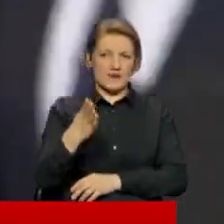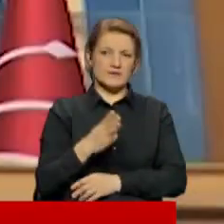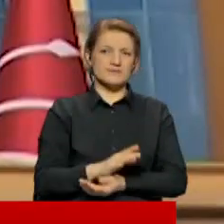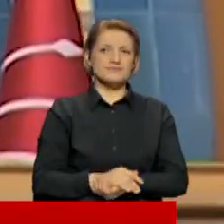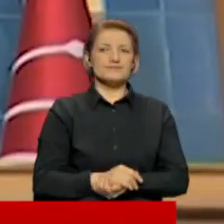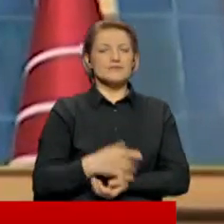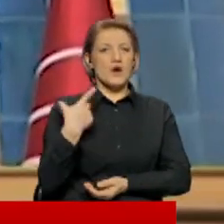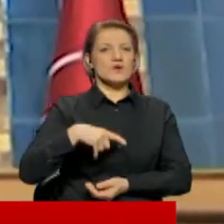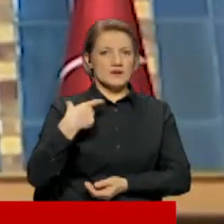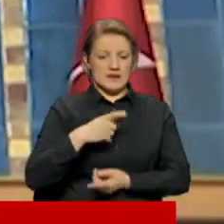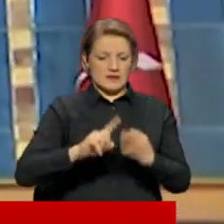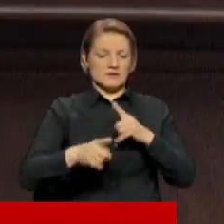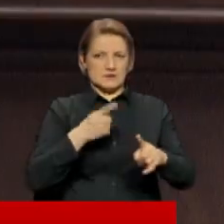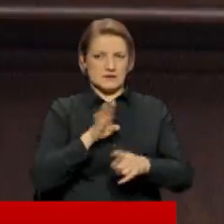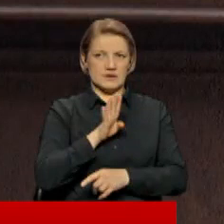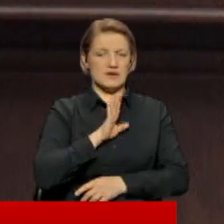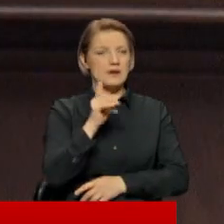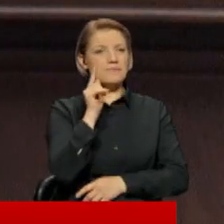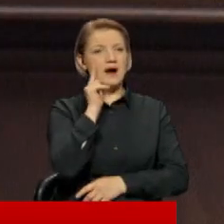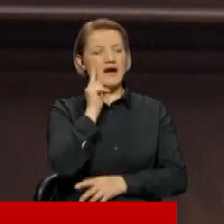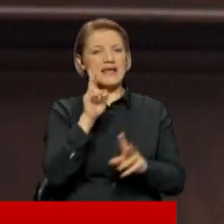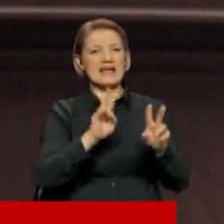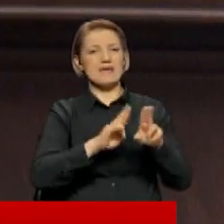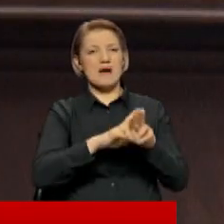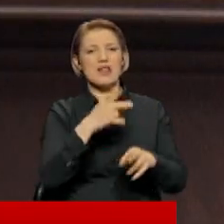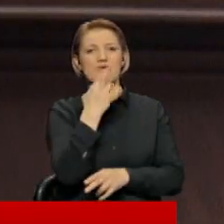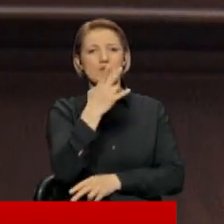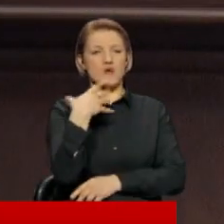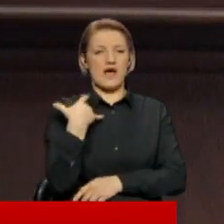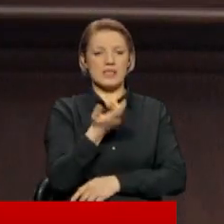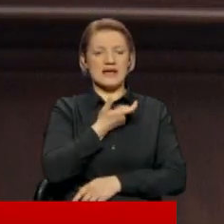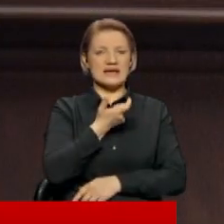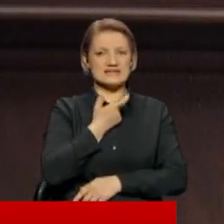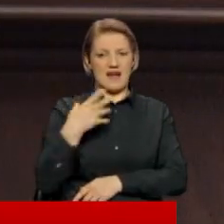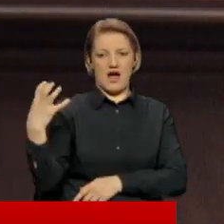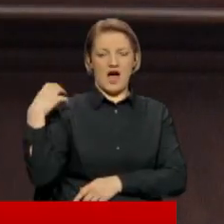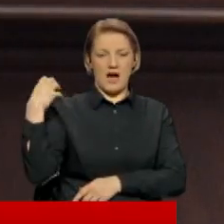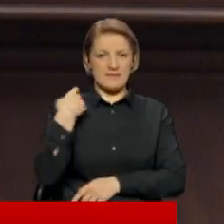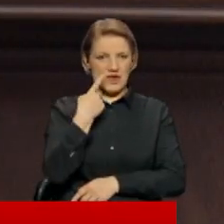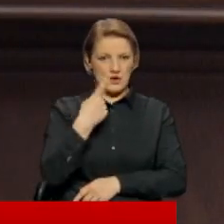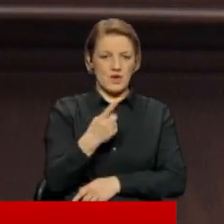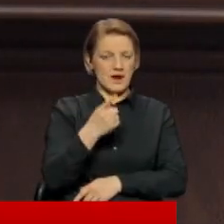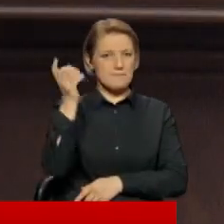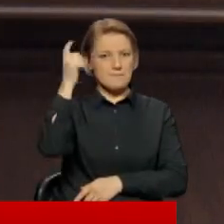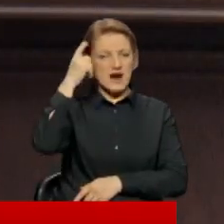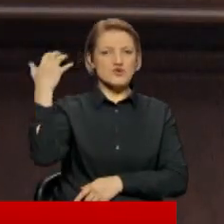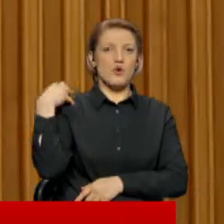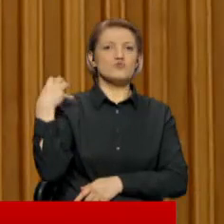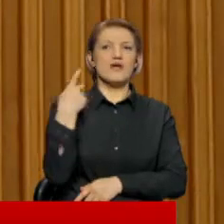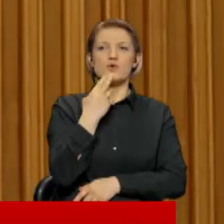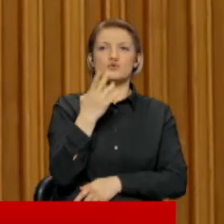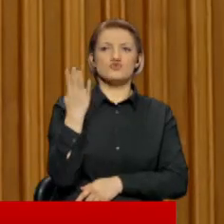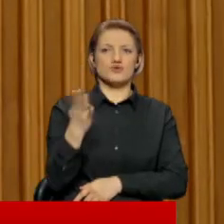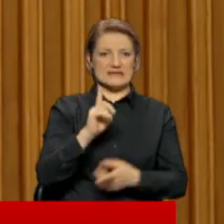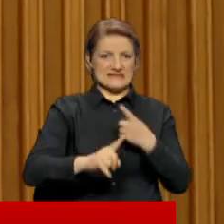muhalefete özellikle Kılıçdaroğlu'na bay Kemal konuşan Anayasamızın Amir hükmüne göre başkomutan konuşuyor